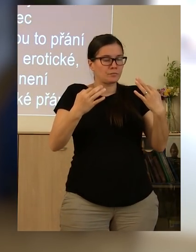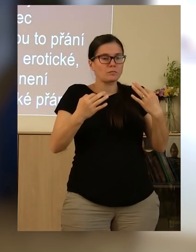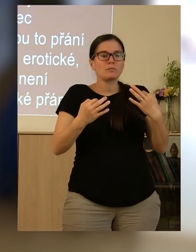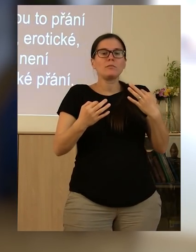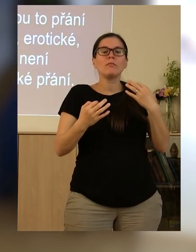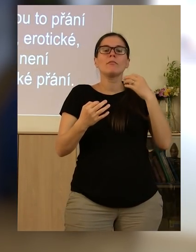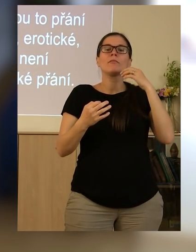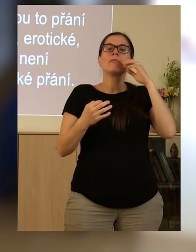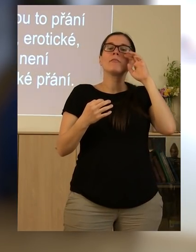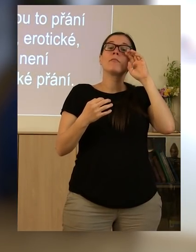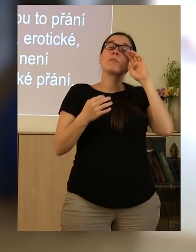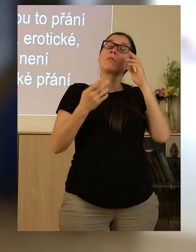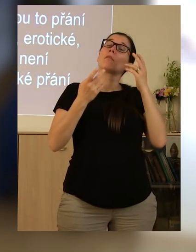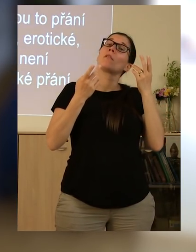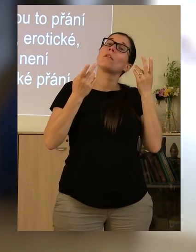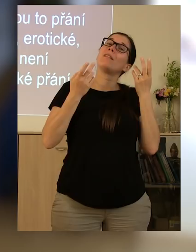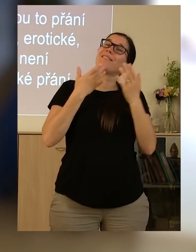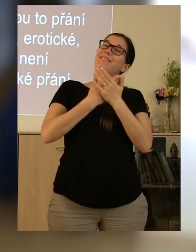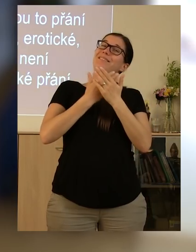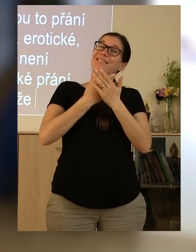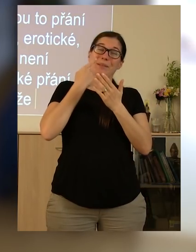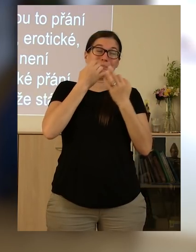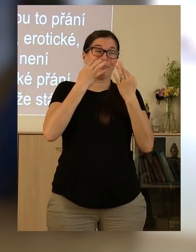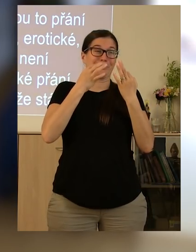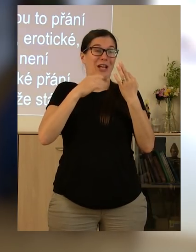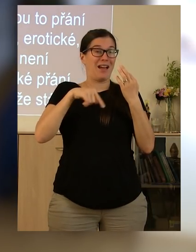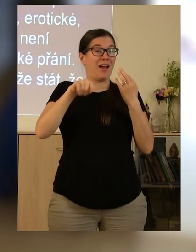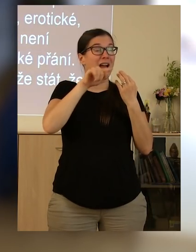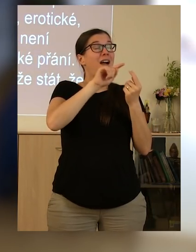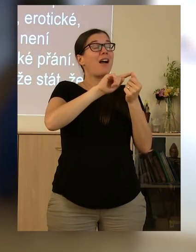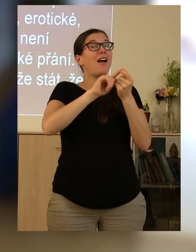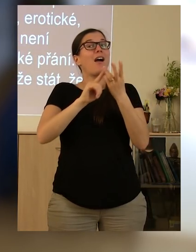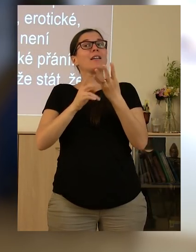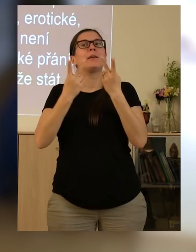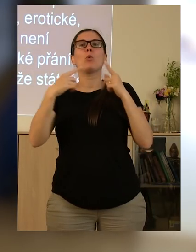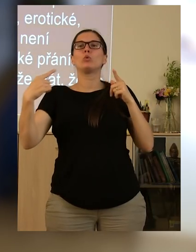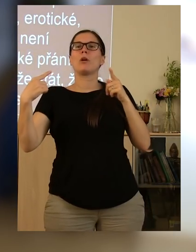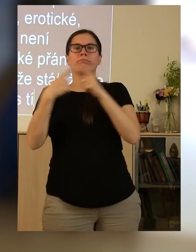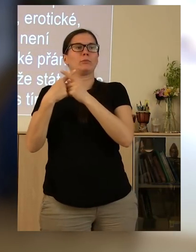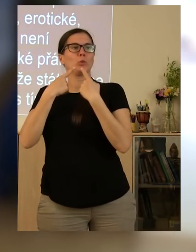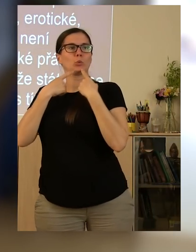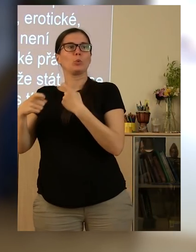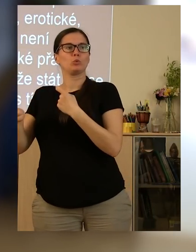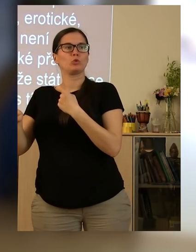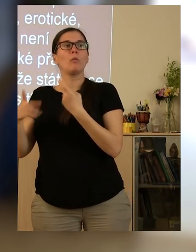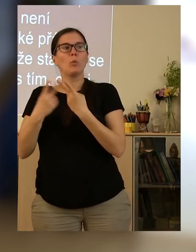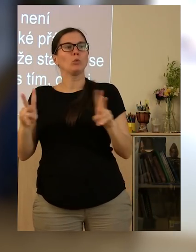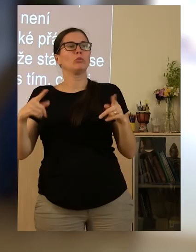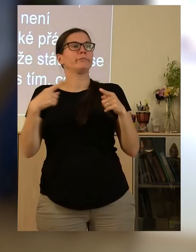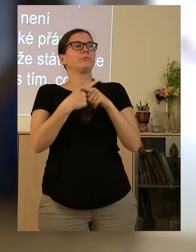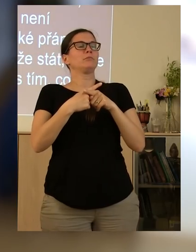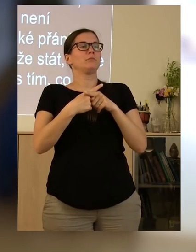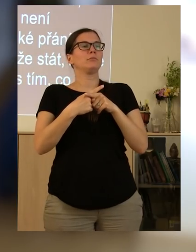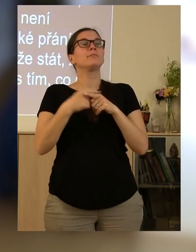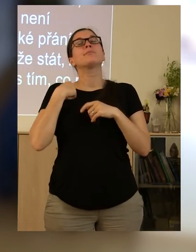Velmi často se mi může stát, že se právě dostanu do rozporu s tím, co mi říká moje duše. Já mám hrozně rád právě